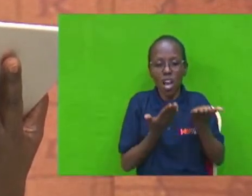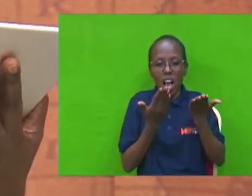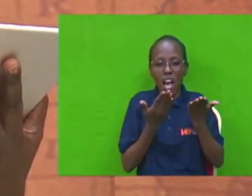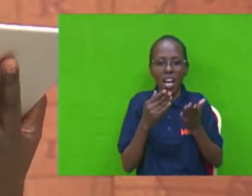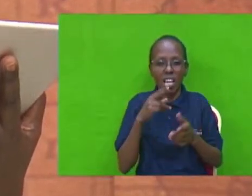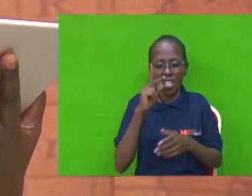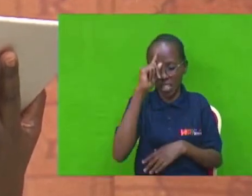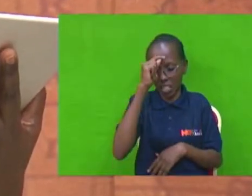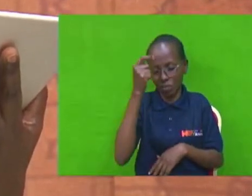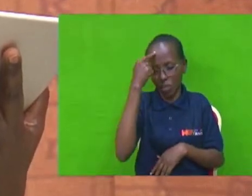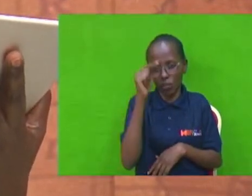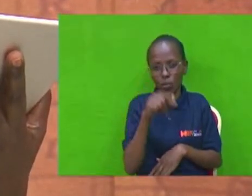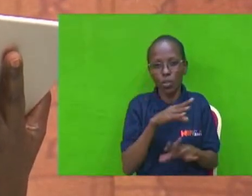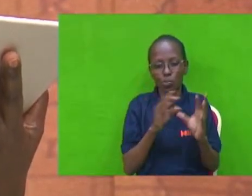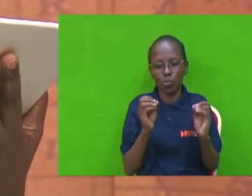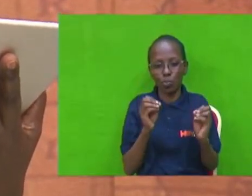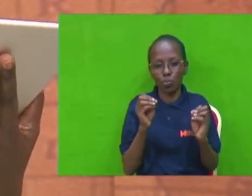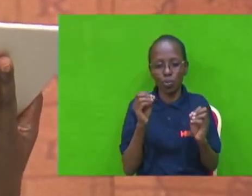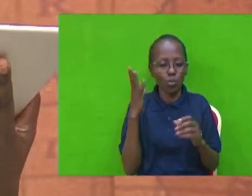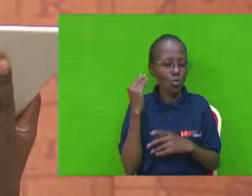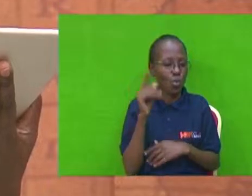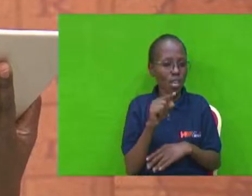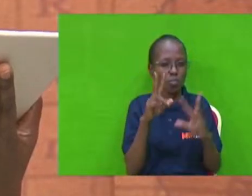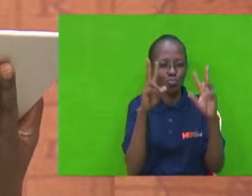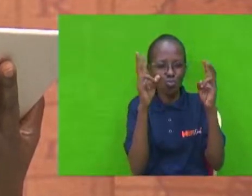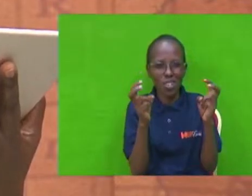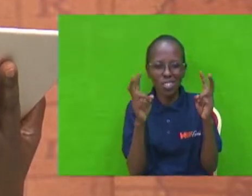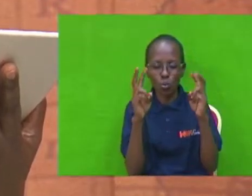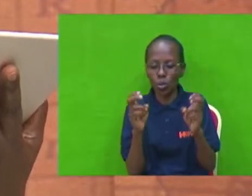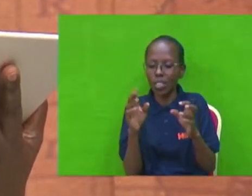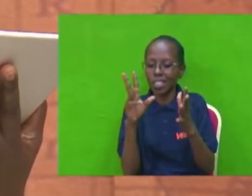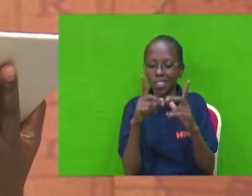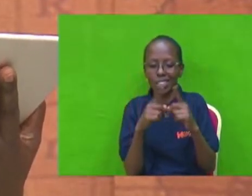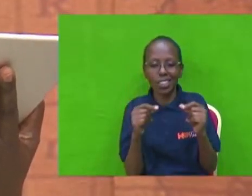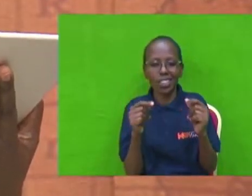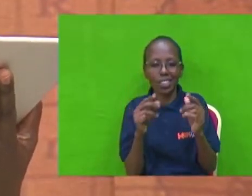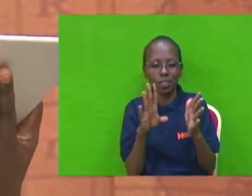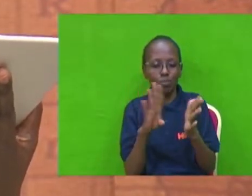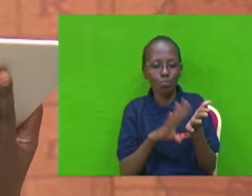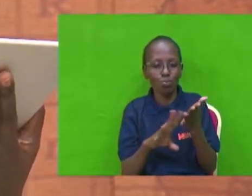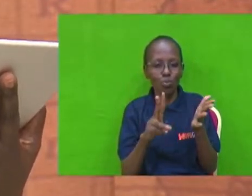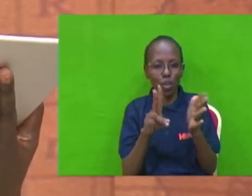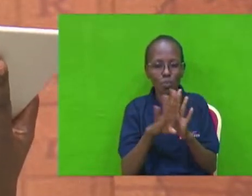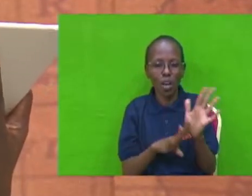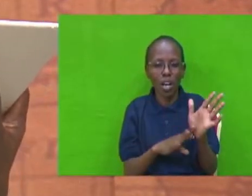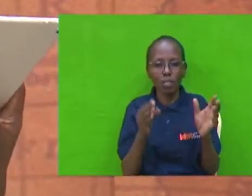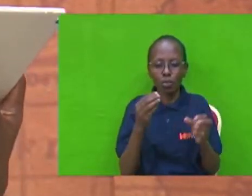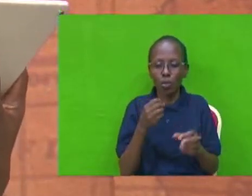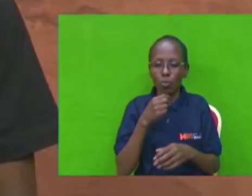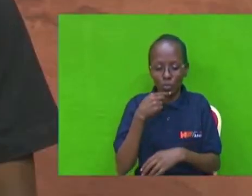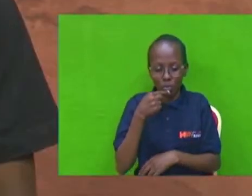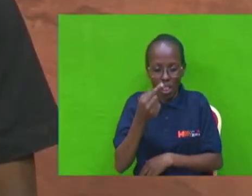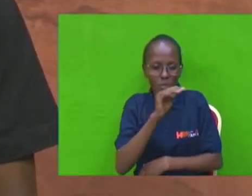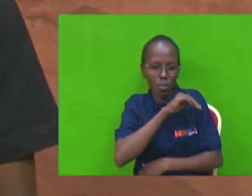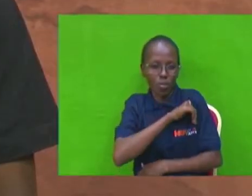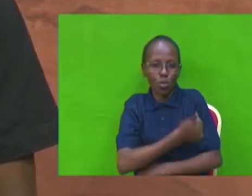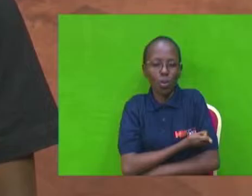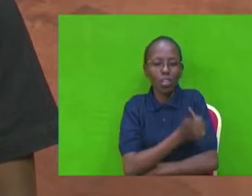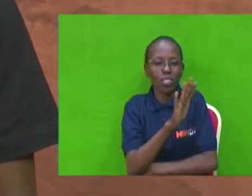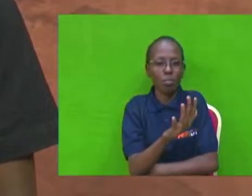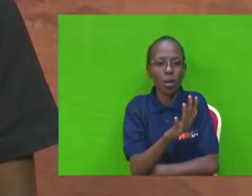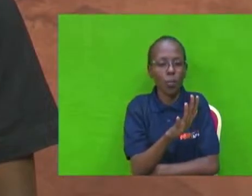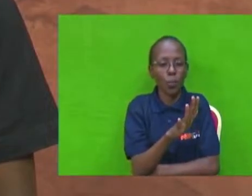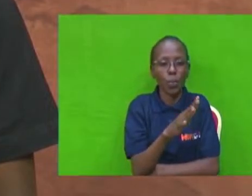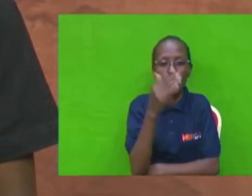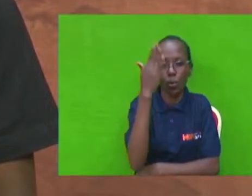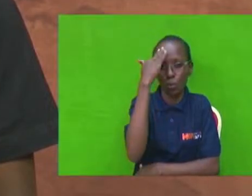haiongezi heshima. To hear him quoting scripture to sustain his claims of authority. Kwamba unajua kuna